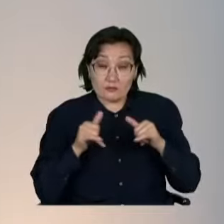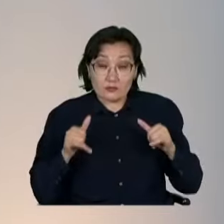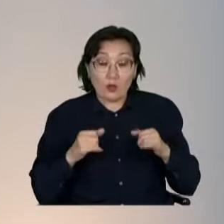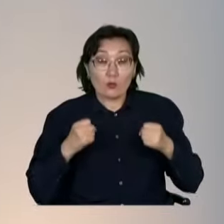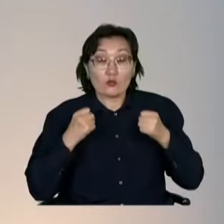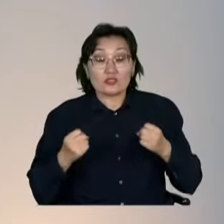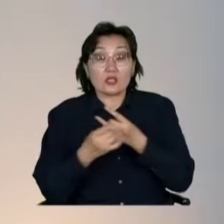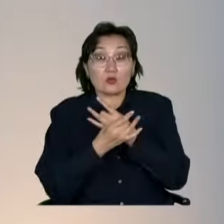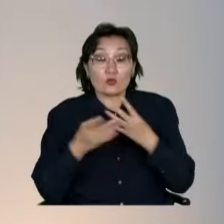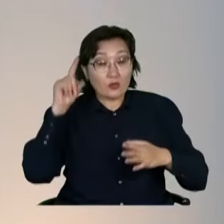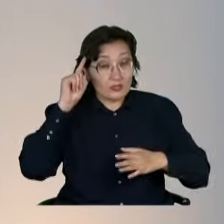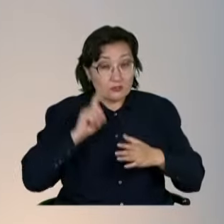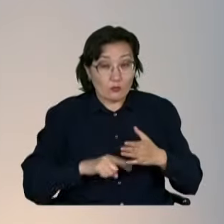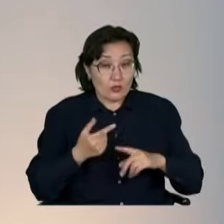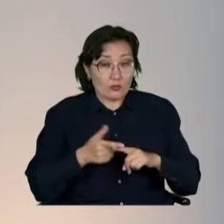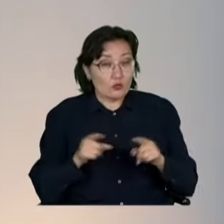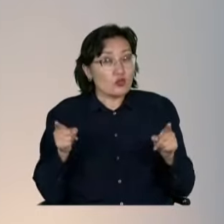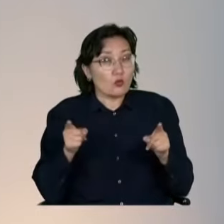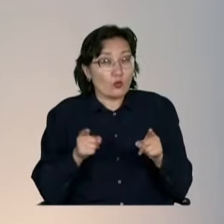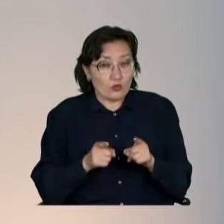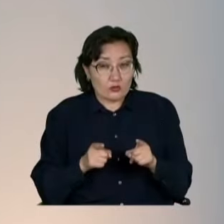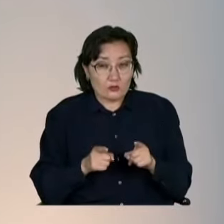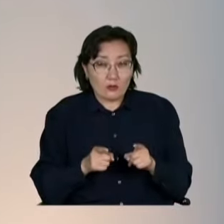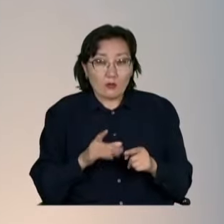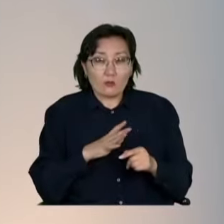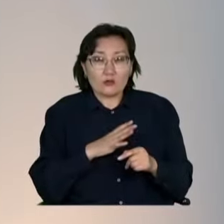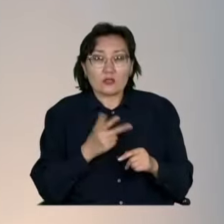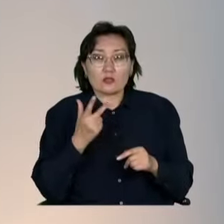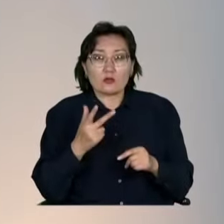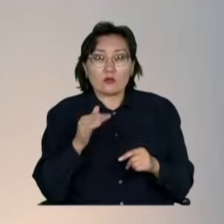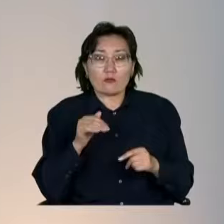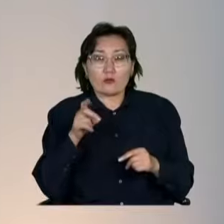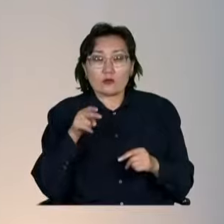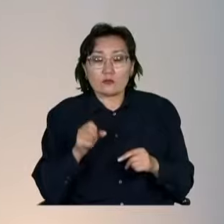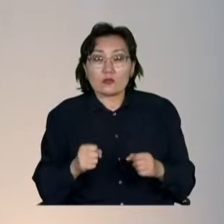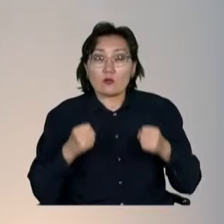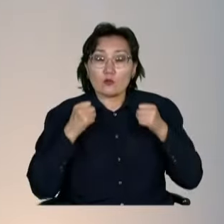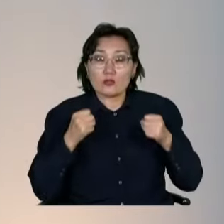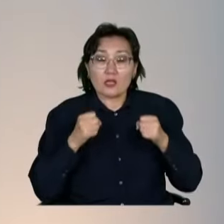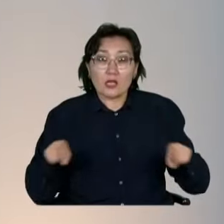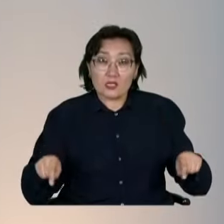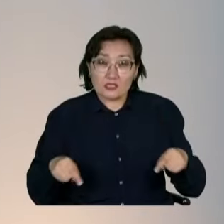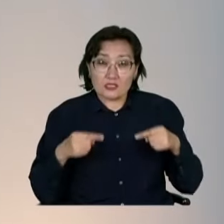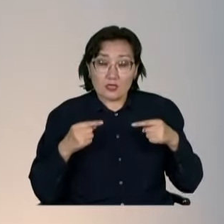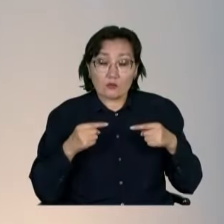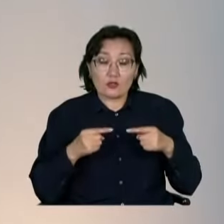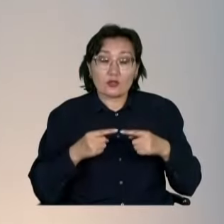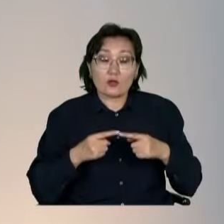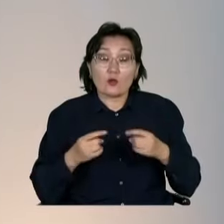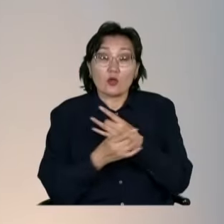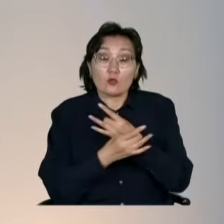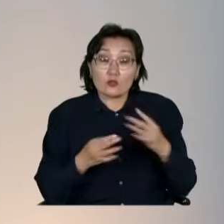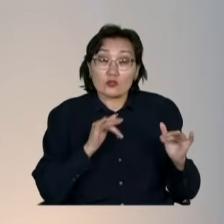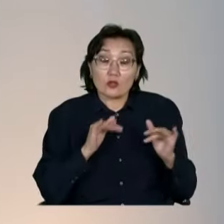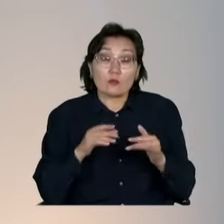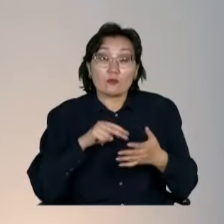спорт, культура и религия, очень коротко, да, было вот 3 фока физкультурно-оздоровительных, культурных, спортивных введено, планируется еще